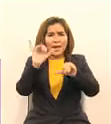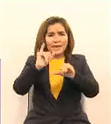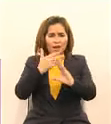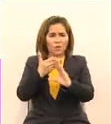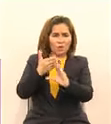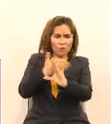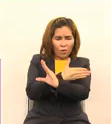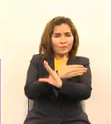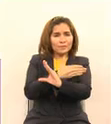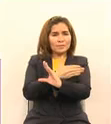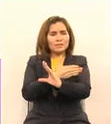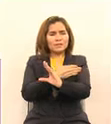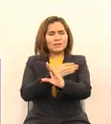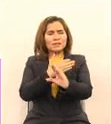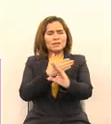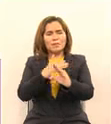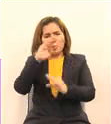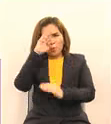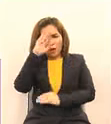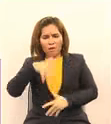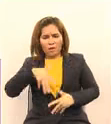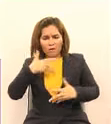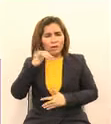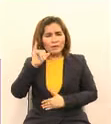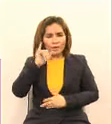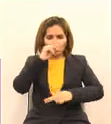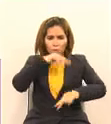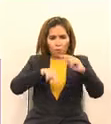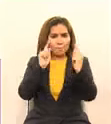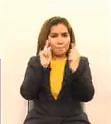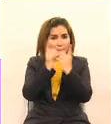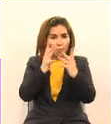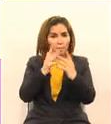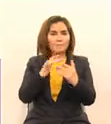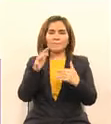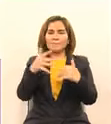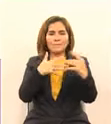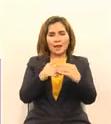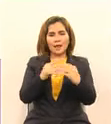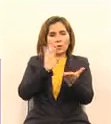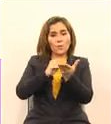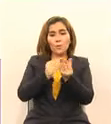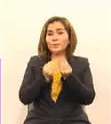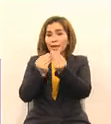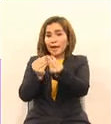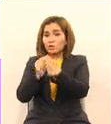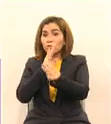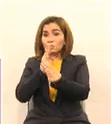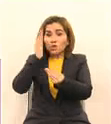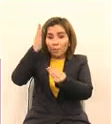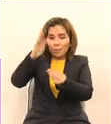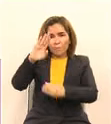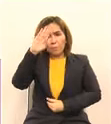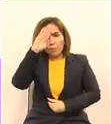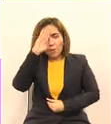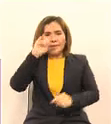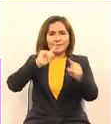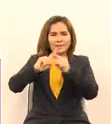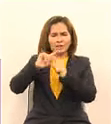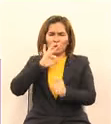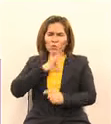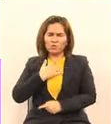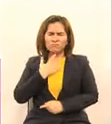ก็ไม่สามารถที่จะตรวจพบได้ก็มีคำแนะนำให้ท่านถ้าหากท่านมีอาการไม่สบายมีไข้